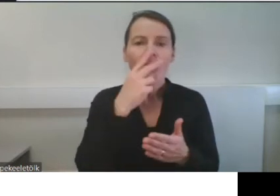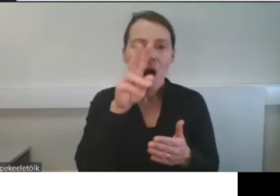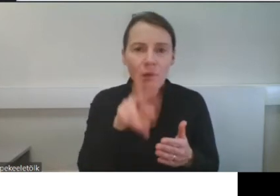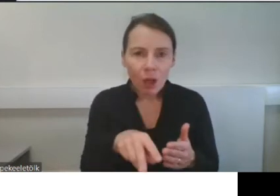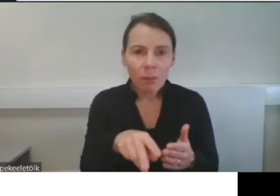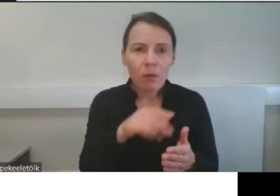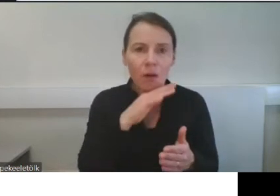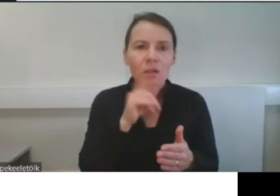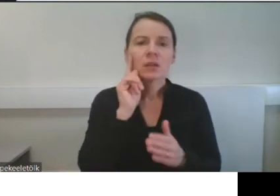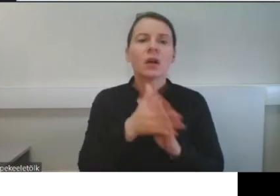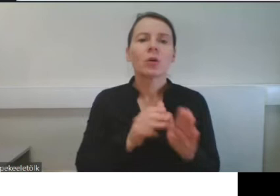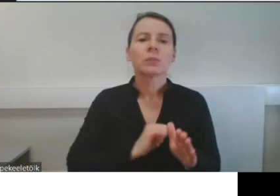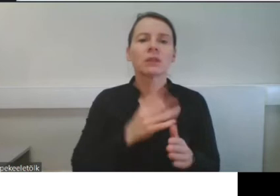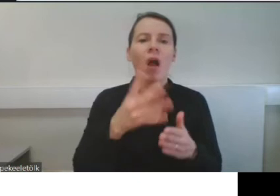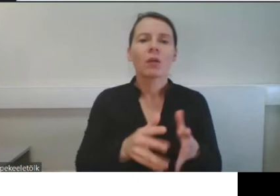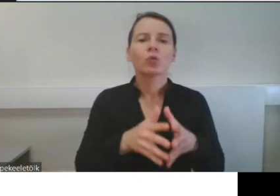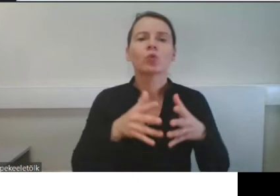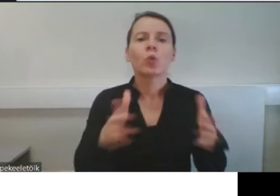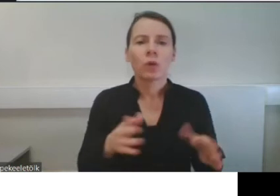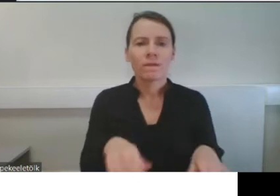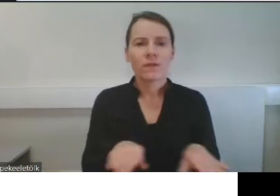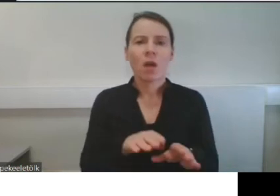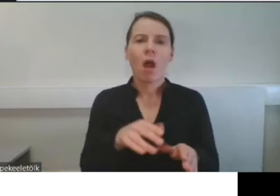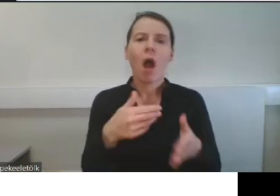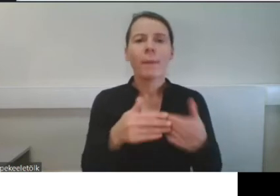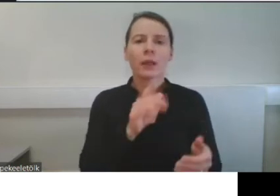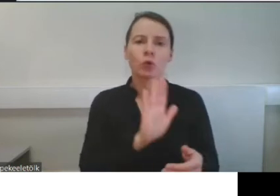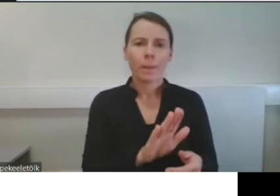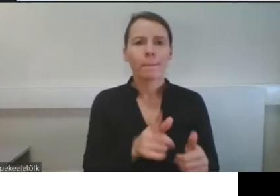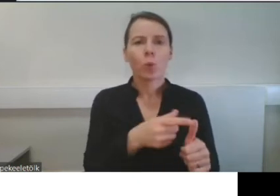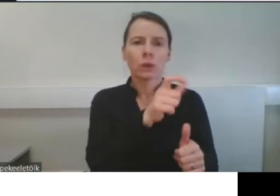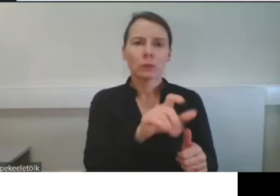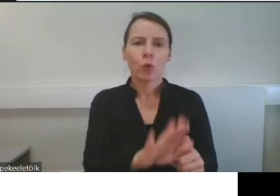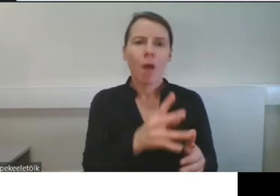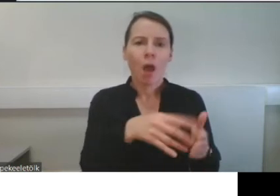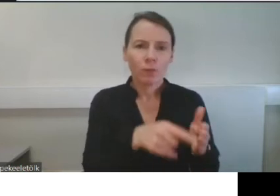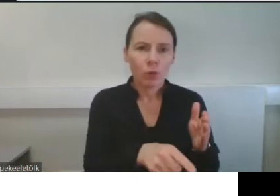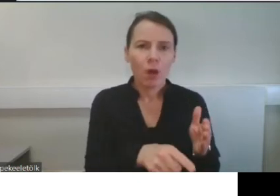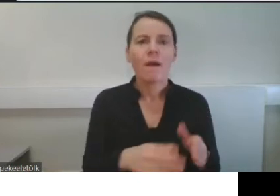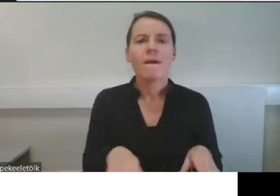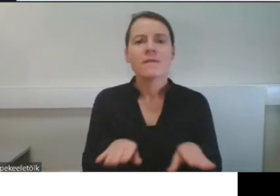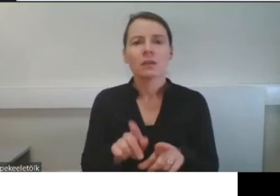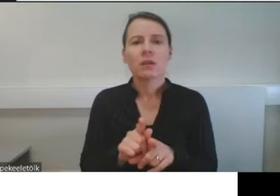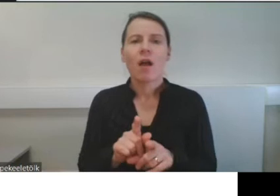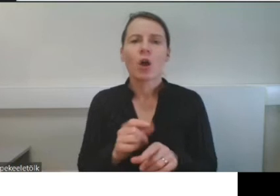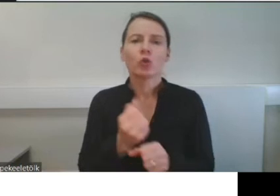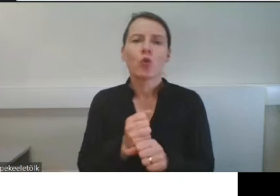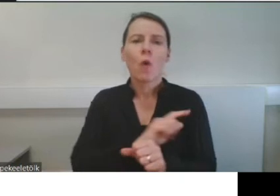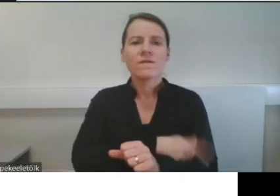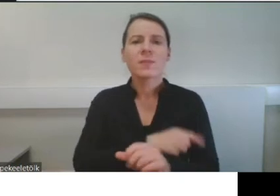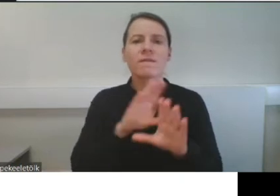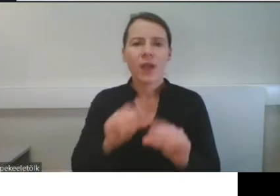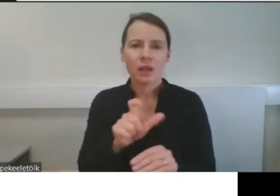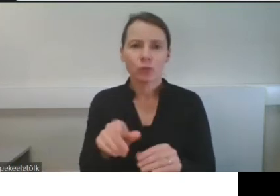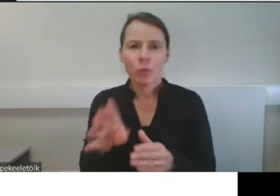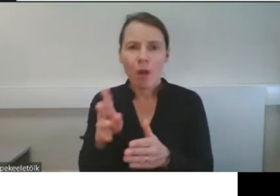kui töövõimekaaga ja vähenenud töövõimega inimeste osakaalu. Ehk siis kõik need gruppid mingis osas omavahel